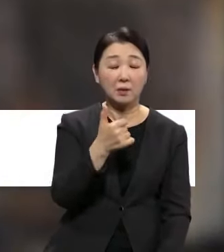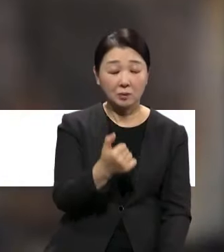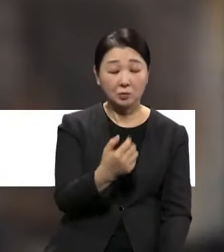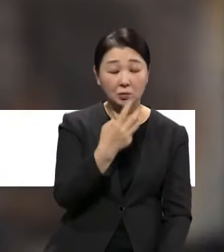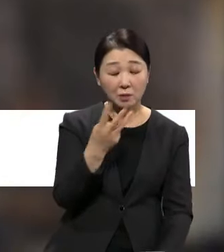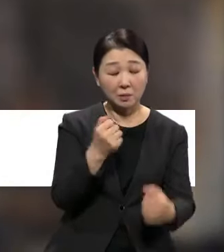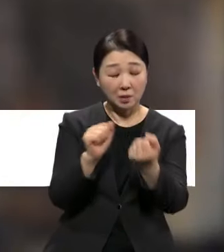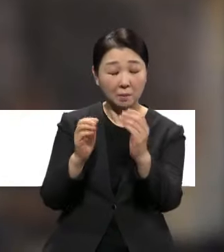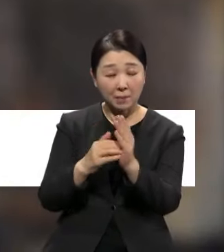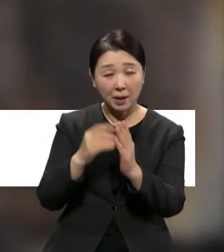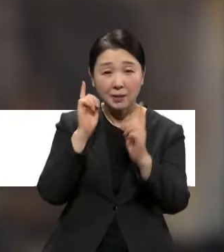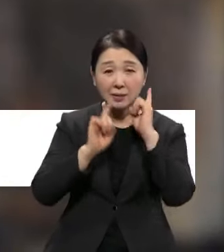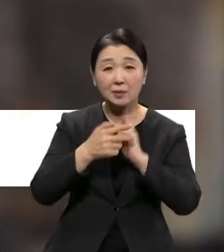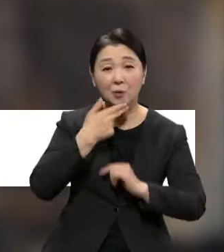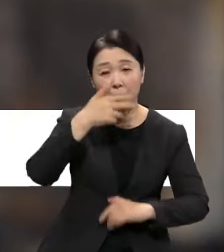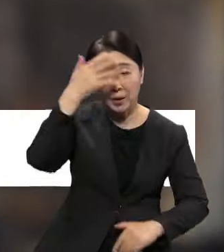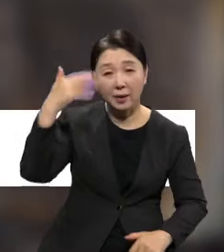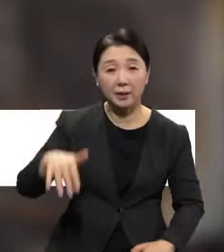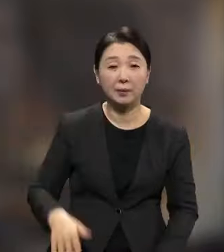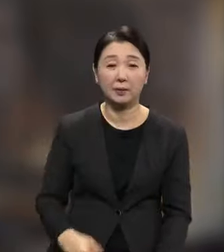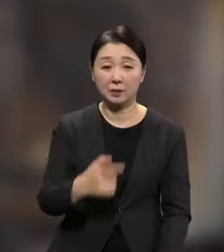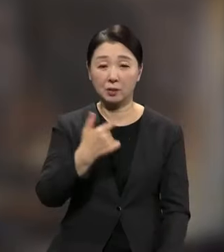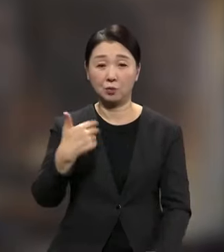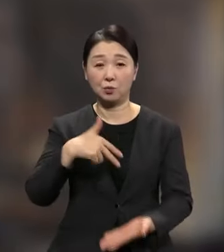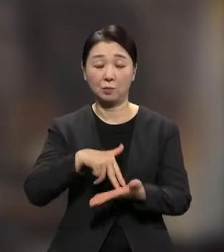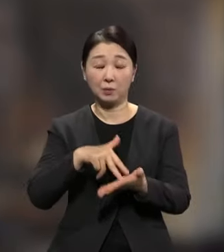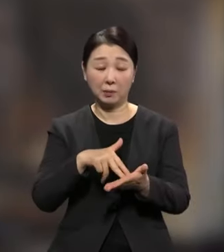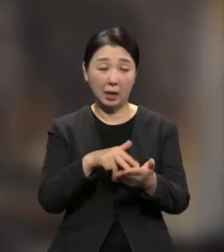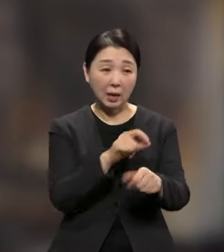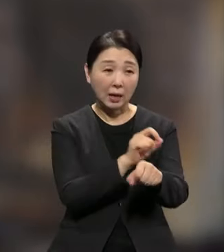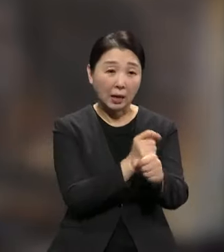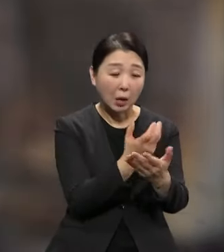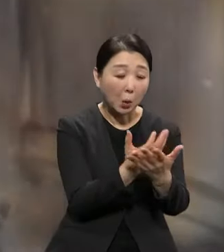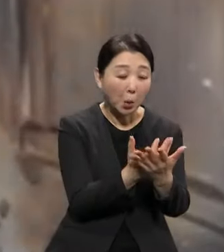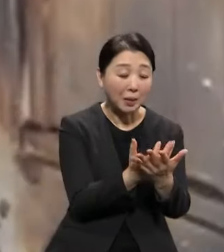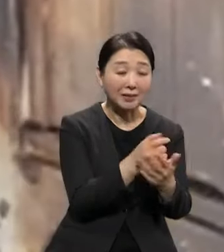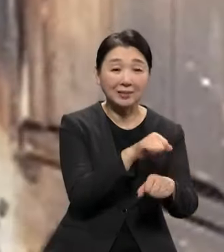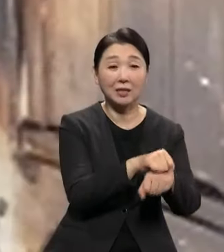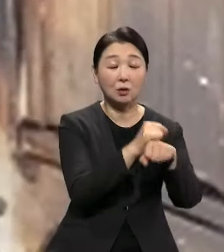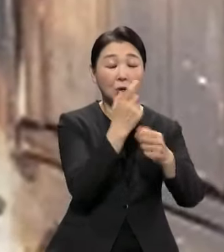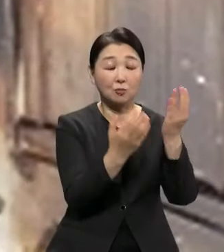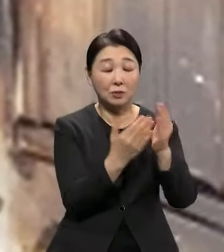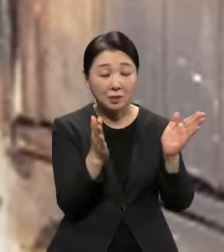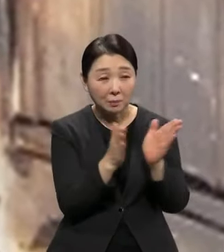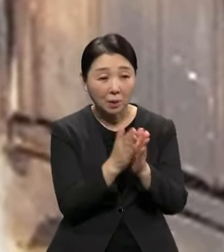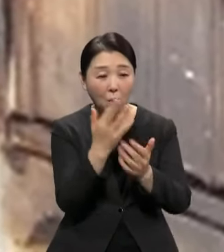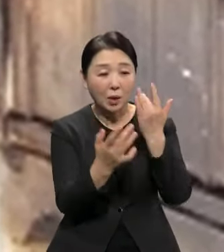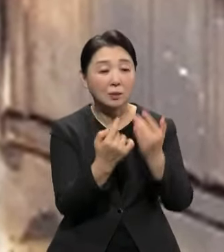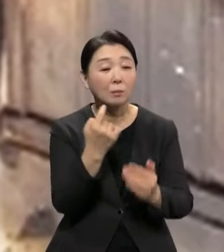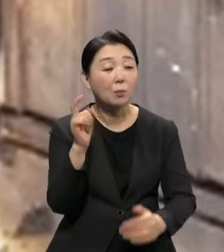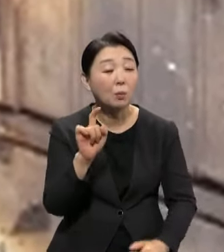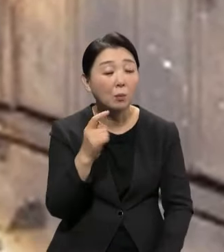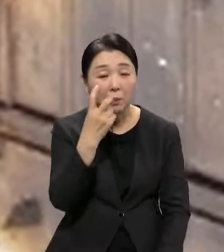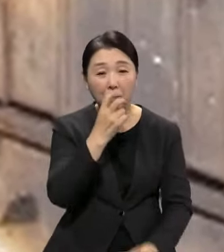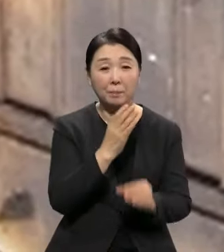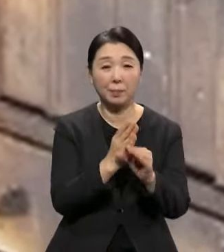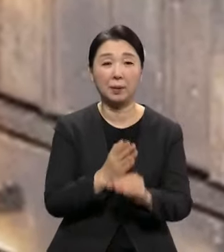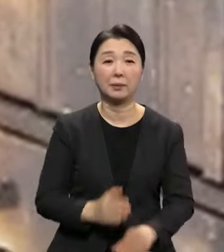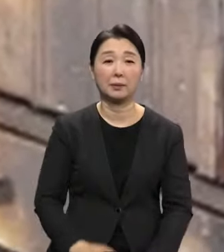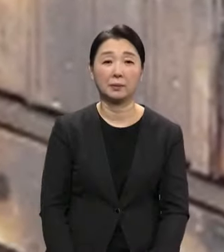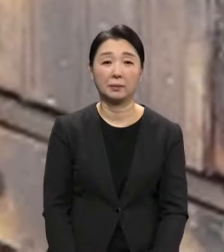사람은 없었습니다 소방 당국은 간이 서류 창고에서 불이 시작된 걸로 보고 화재 원인을 을 조사하고 있습니다